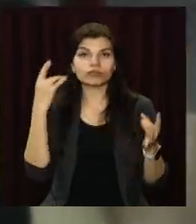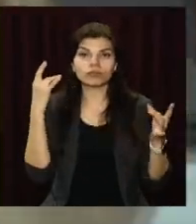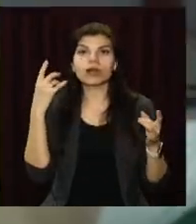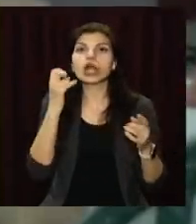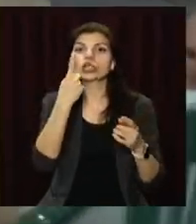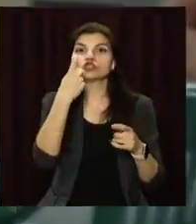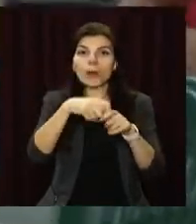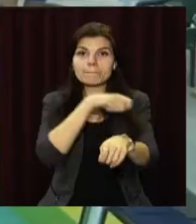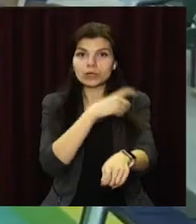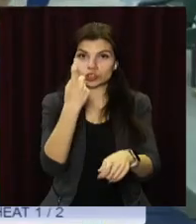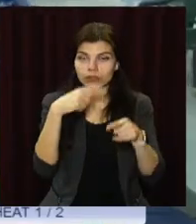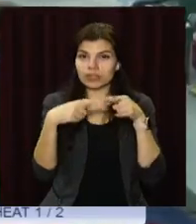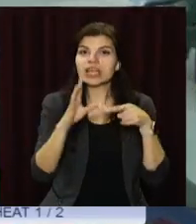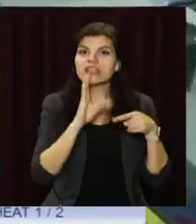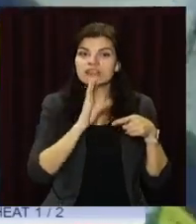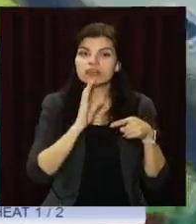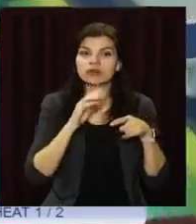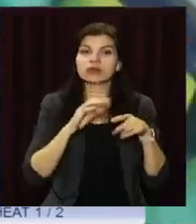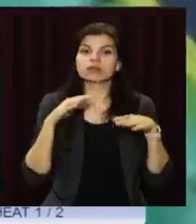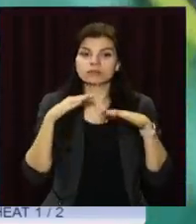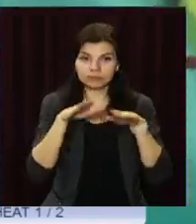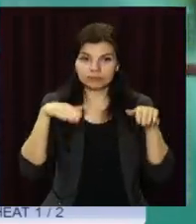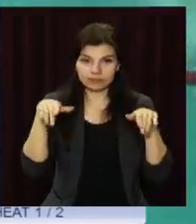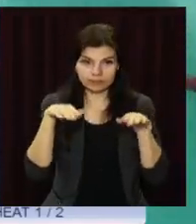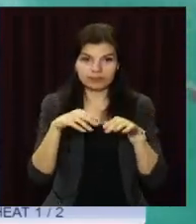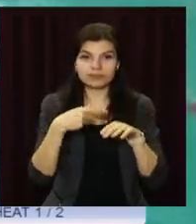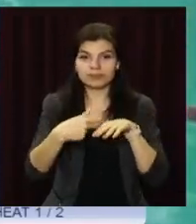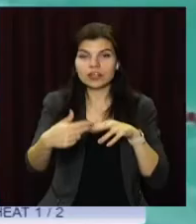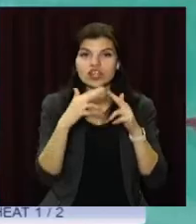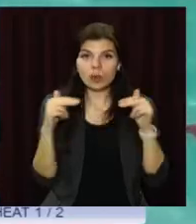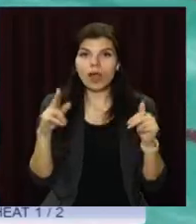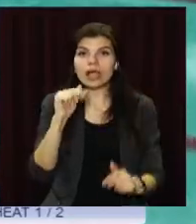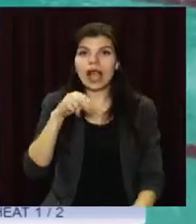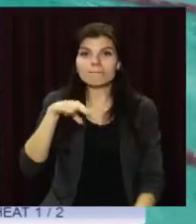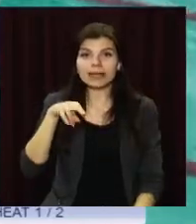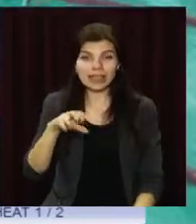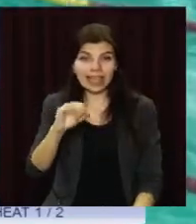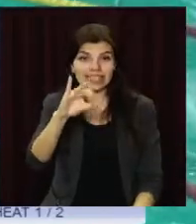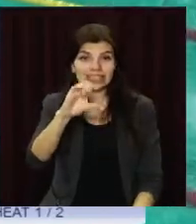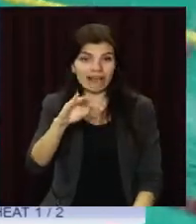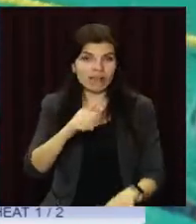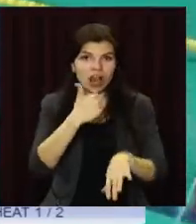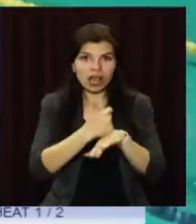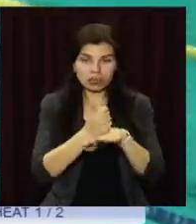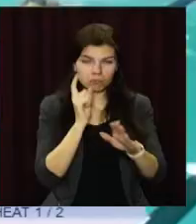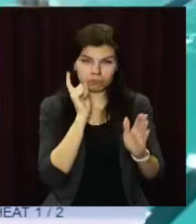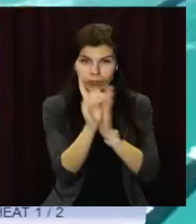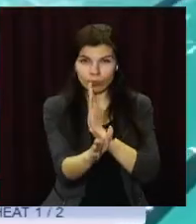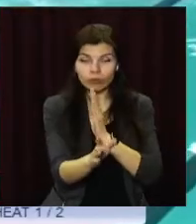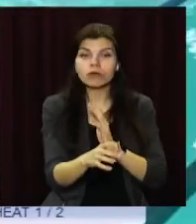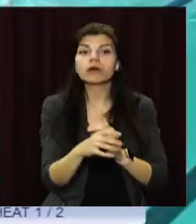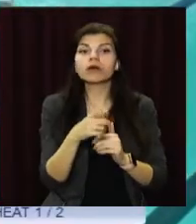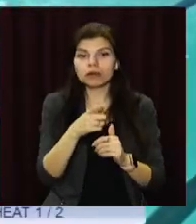метрів брасом серед дівчат. У другій половині дистанції дніпровська спортсменка Каміла Ісаєва виходить у лідери. А на фініші випереджає